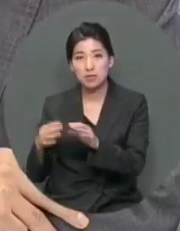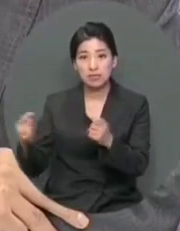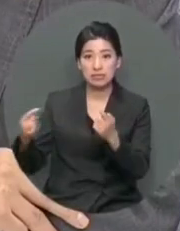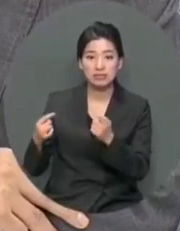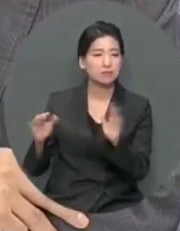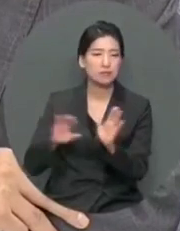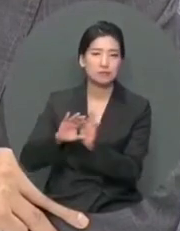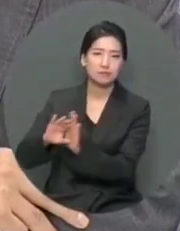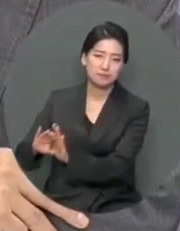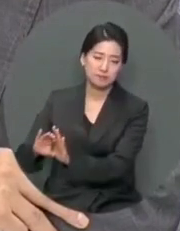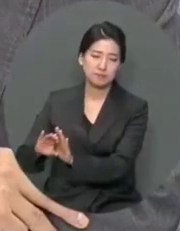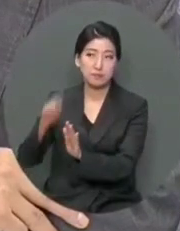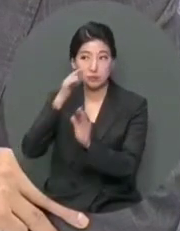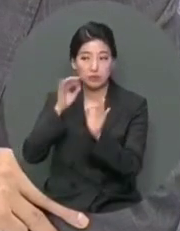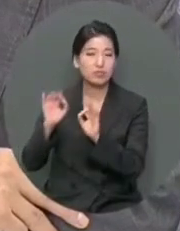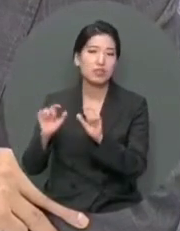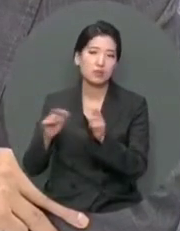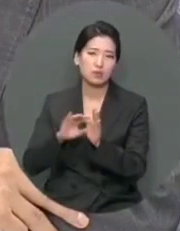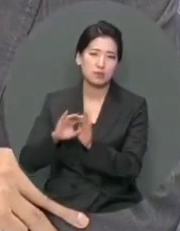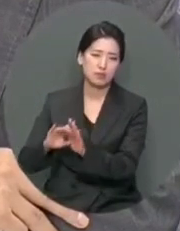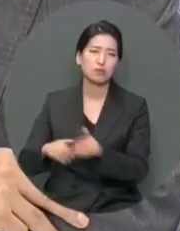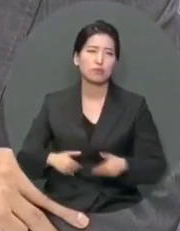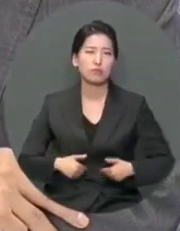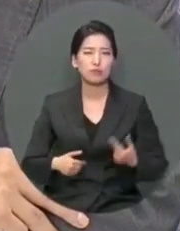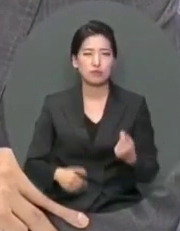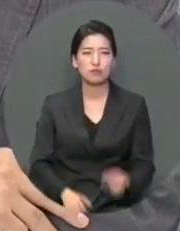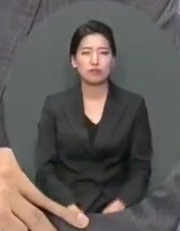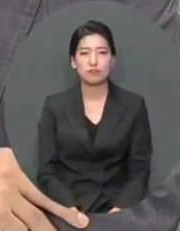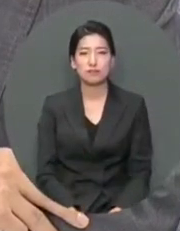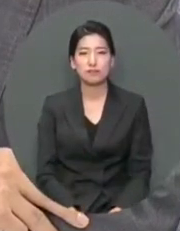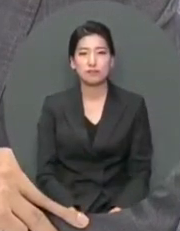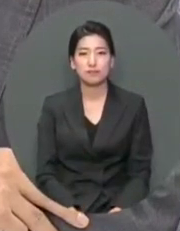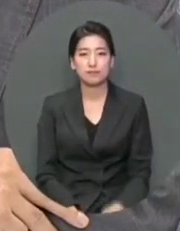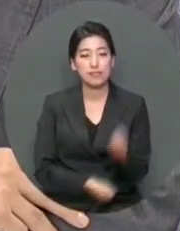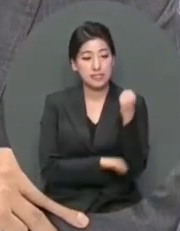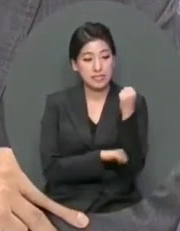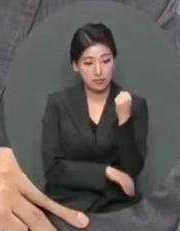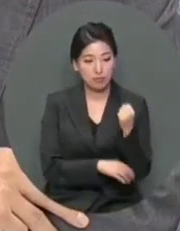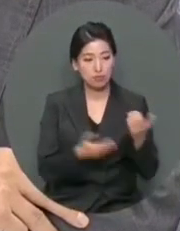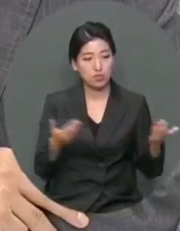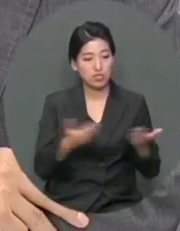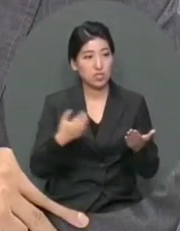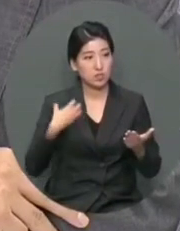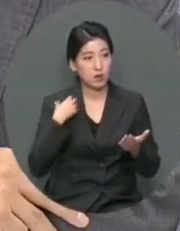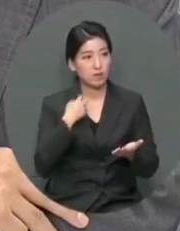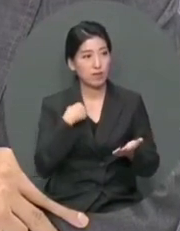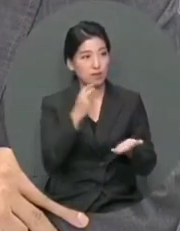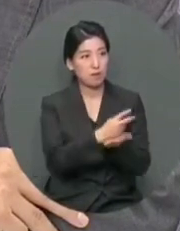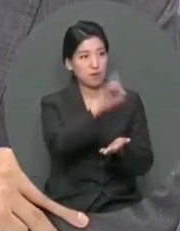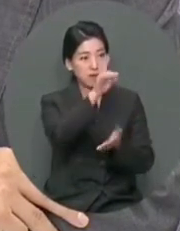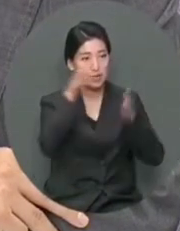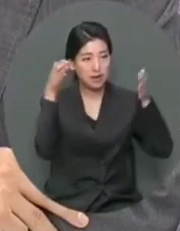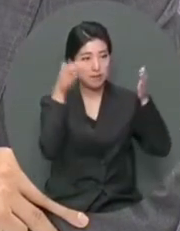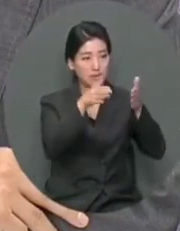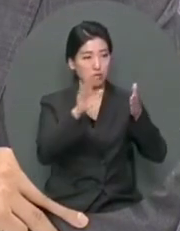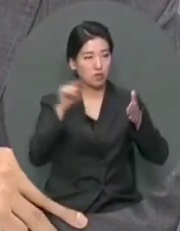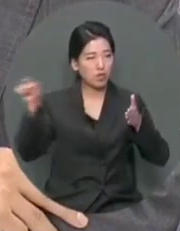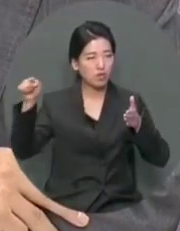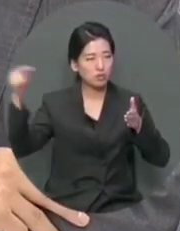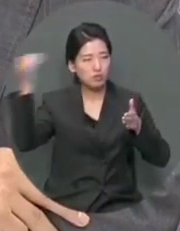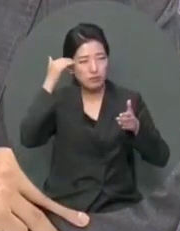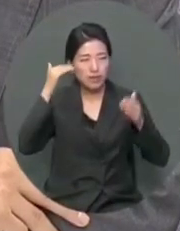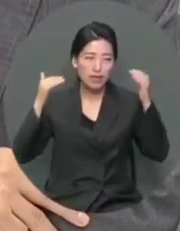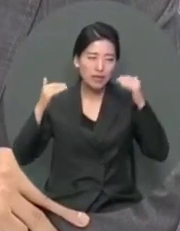외에 다른 제도들은 그게 전제가 되어야만이 그 제도가 성공할 수 있는 것이지 어떤 제도를